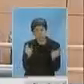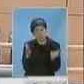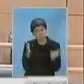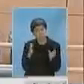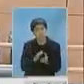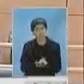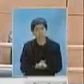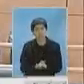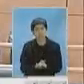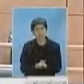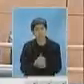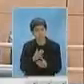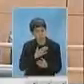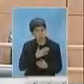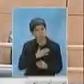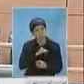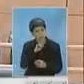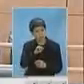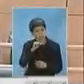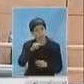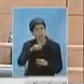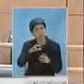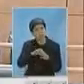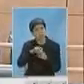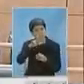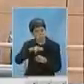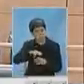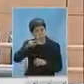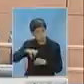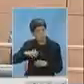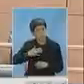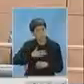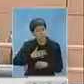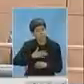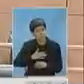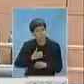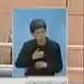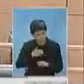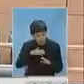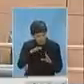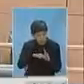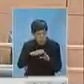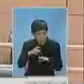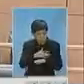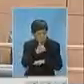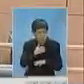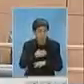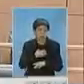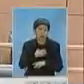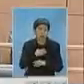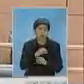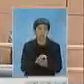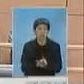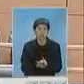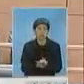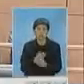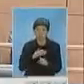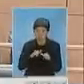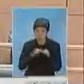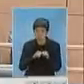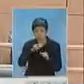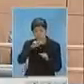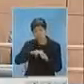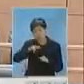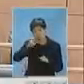นะเพราะผมเป็นสมาชิกพรรคไทยรักไทยมาก่อนผมตั้งใจจะลงการเมืองในระบบแล้วผมอยู่ในพรรค